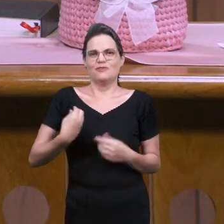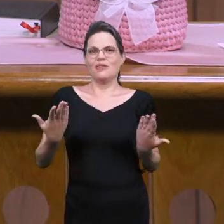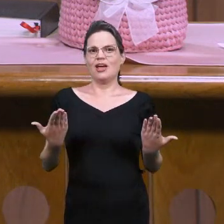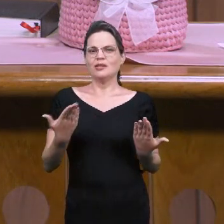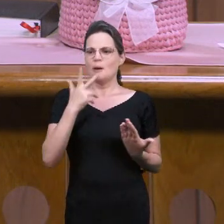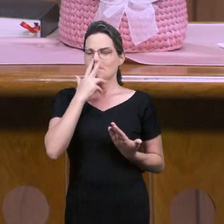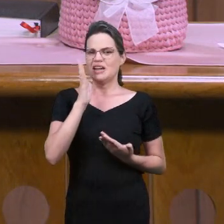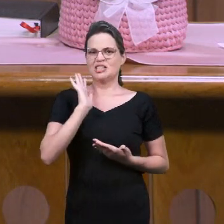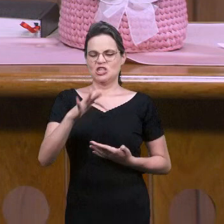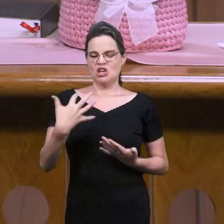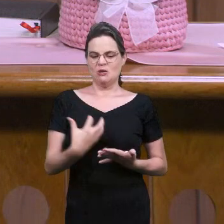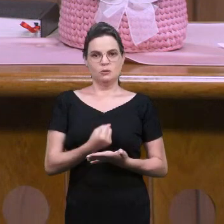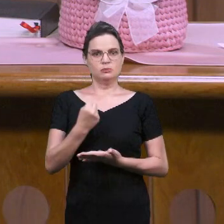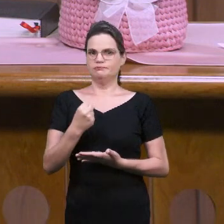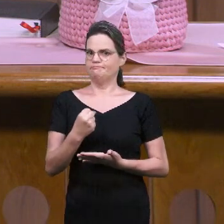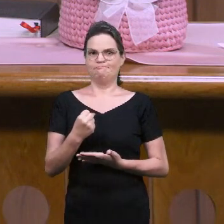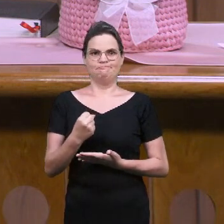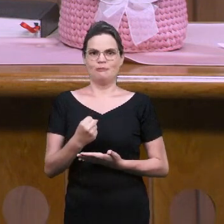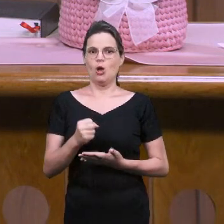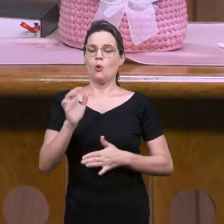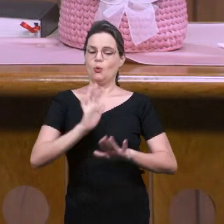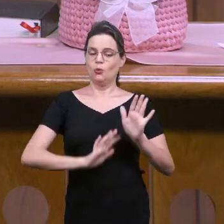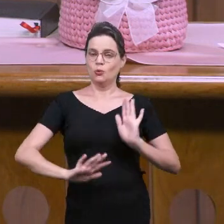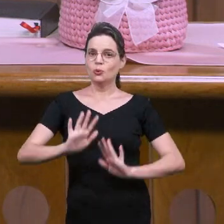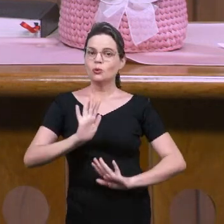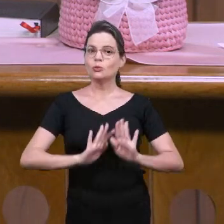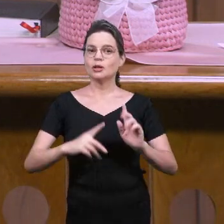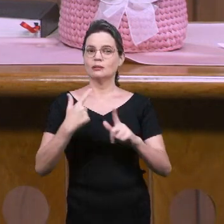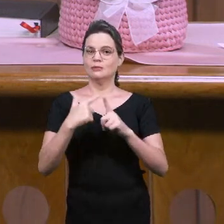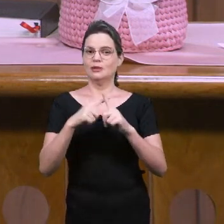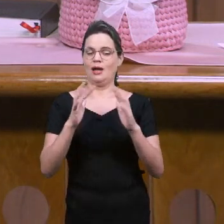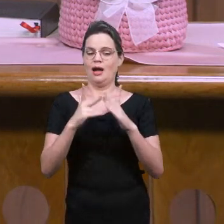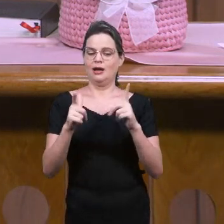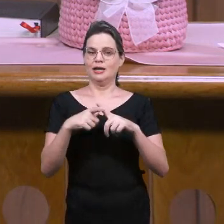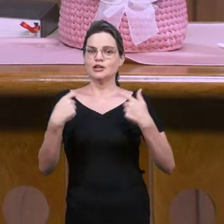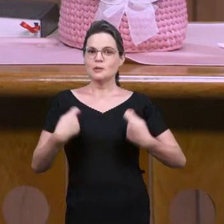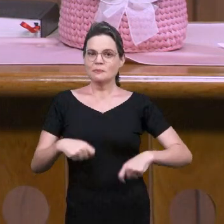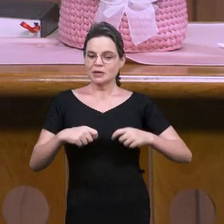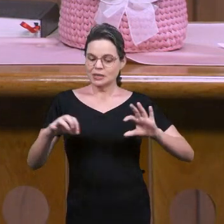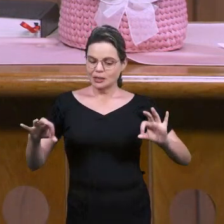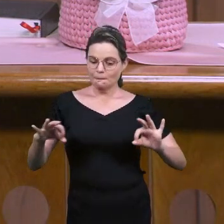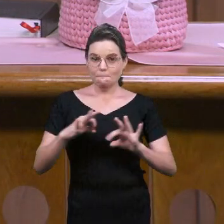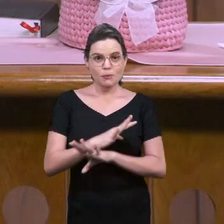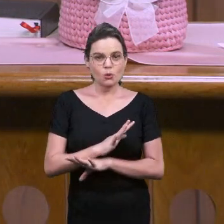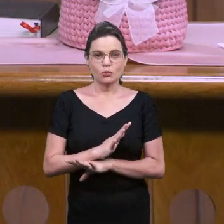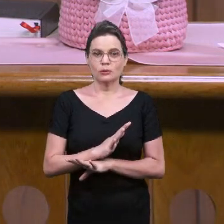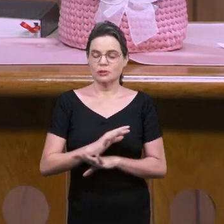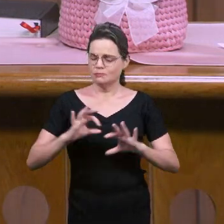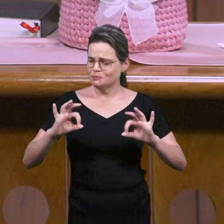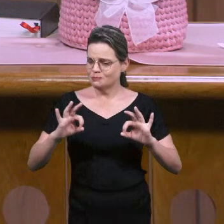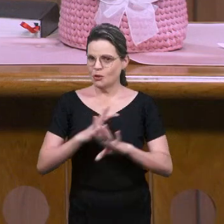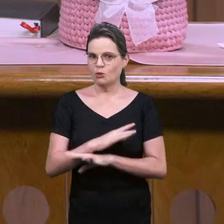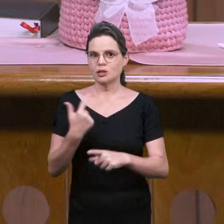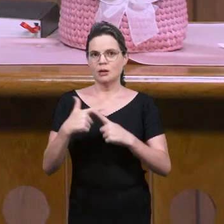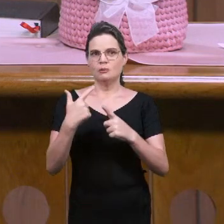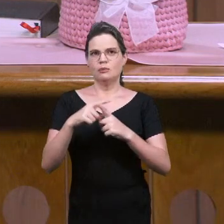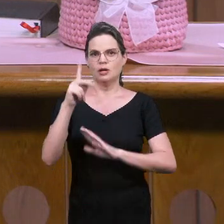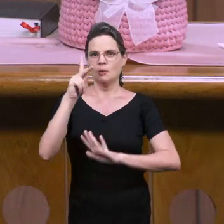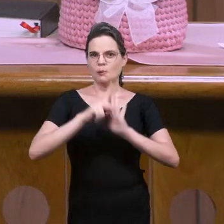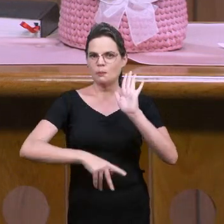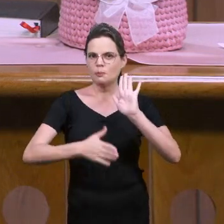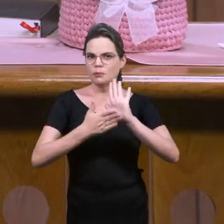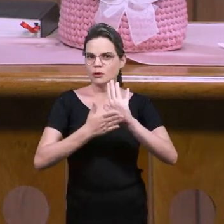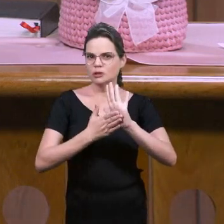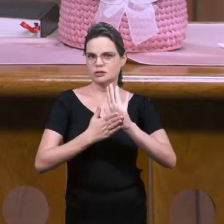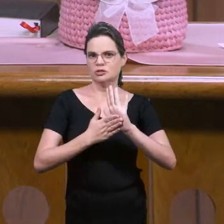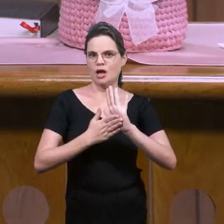enlevé. Cela, euh, c'est la fonction du corps. L'Église doit être prête depuis le début. Le projet, il est déjà en